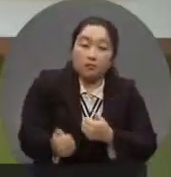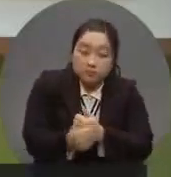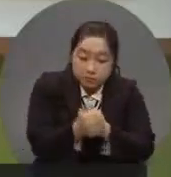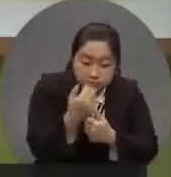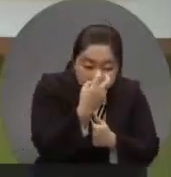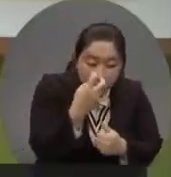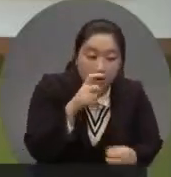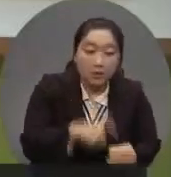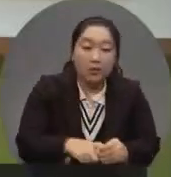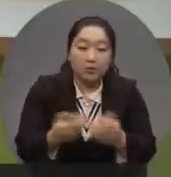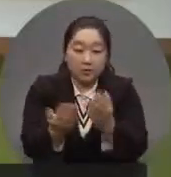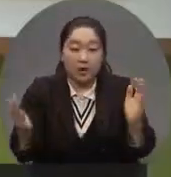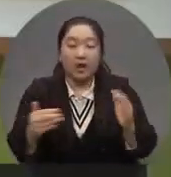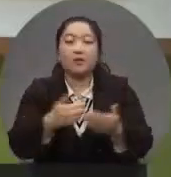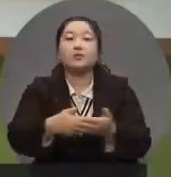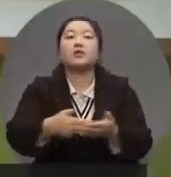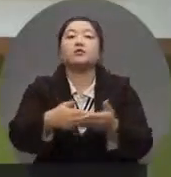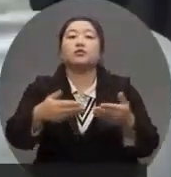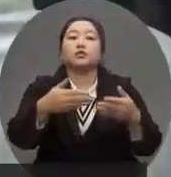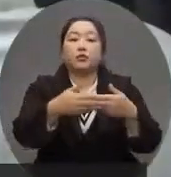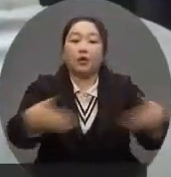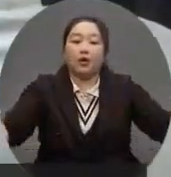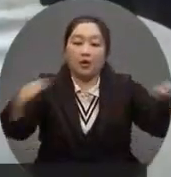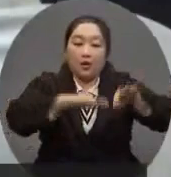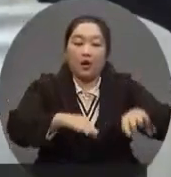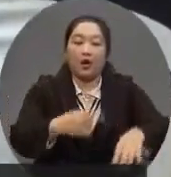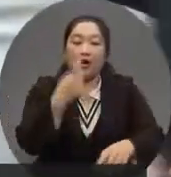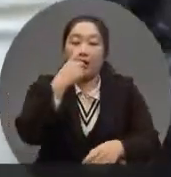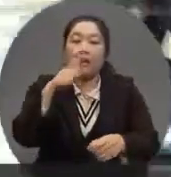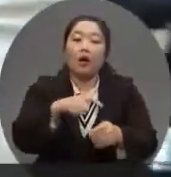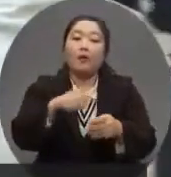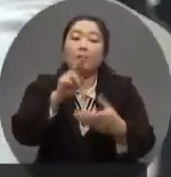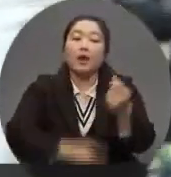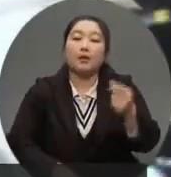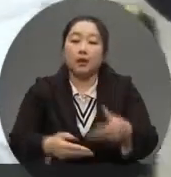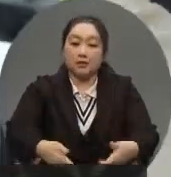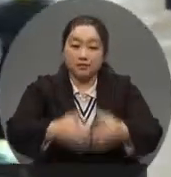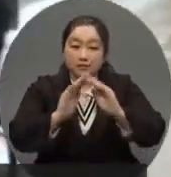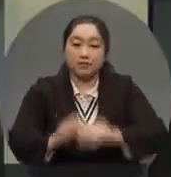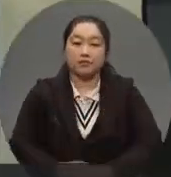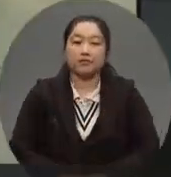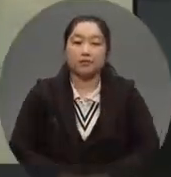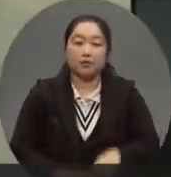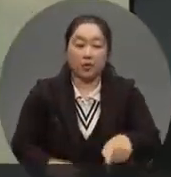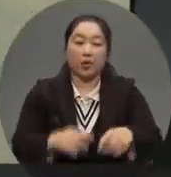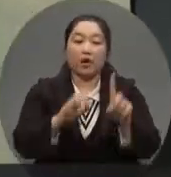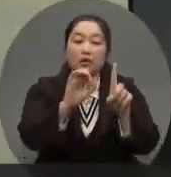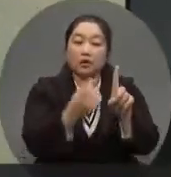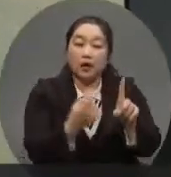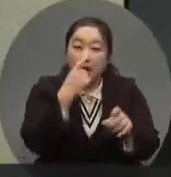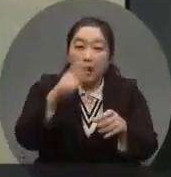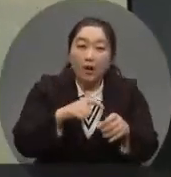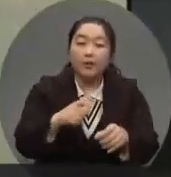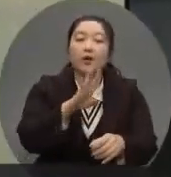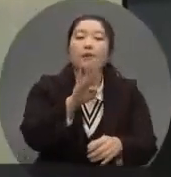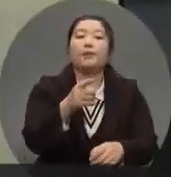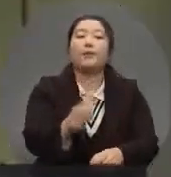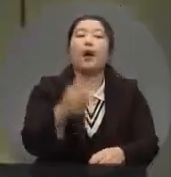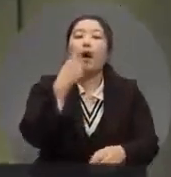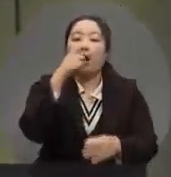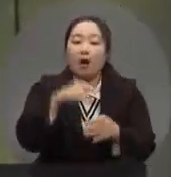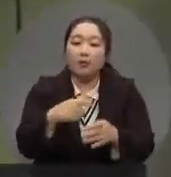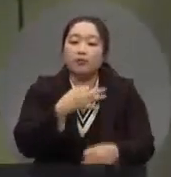고쳐 미술관 만들고 커피 매기도 설치했습니다 김지사는 벙커에서 나온 커피를 벙 커피라고